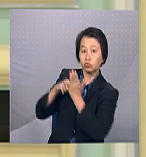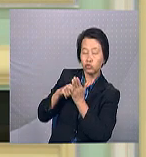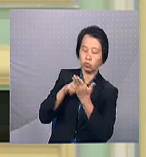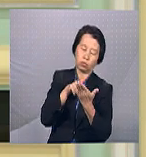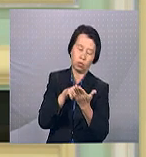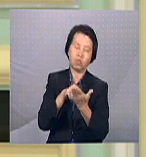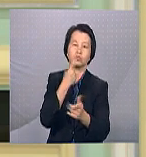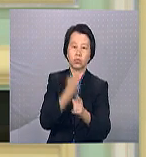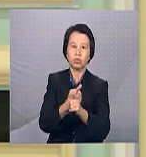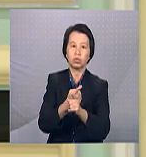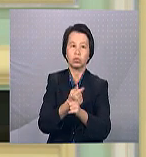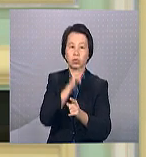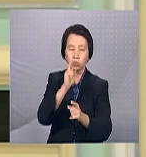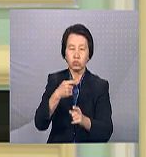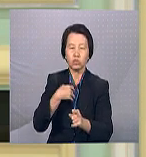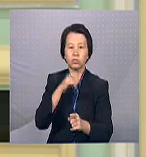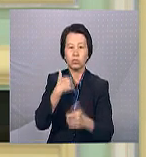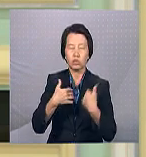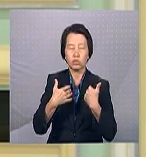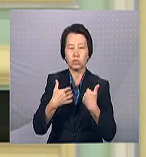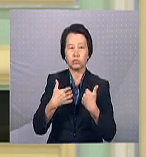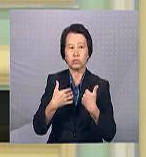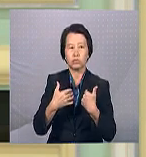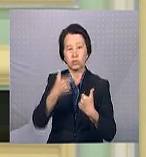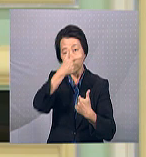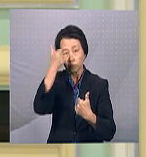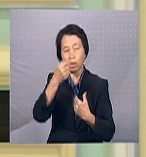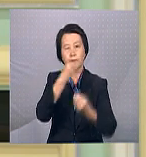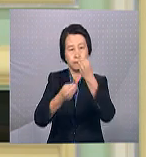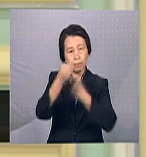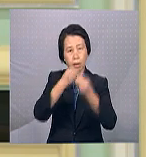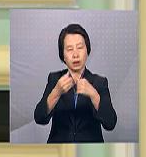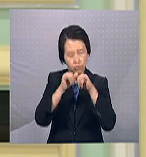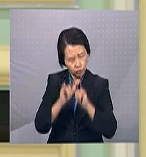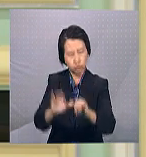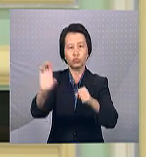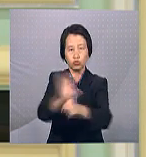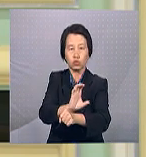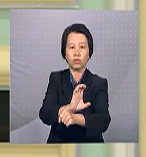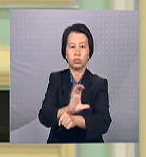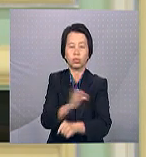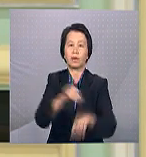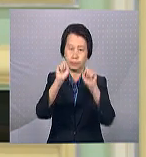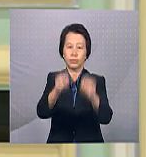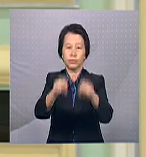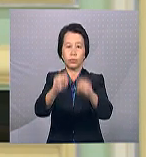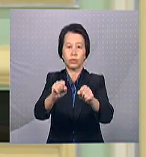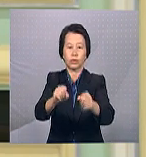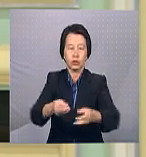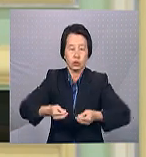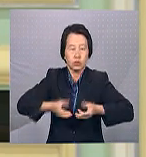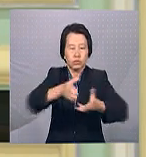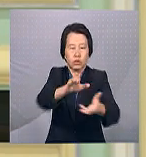perlu ada panic buying dan sebagainya kerana makanan masih mencukupi dan mampu untuk